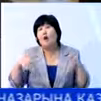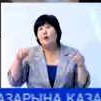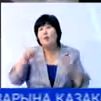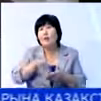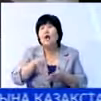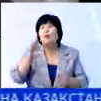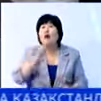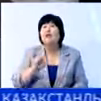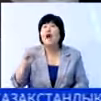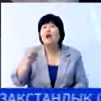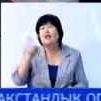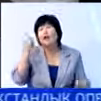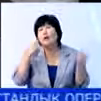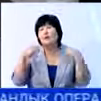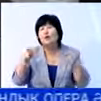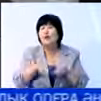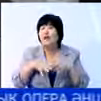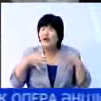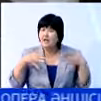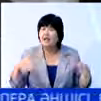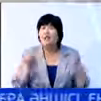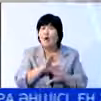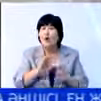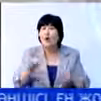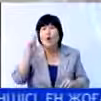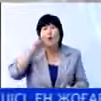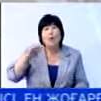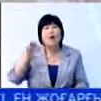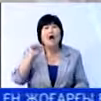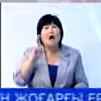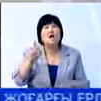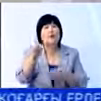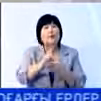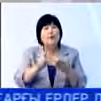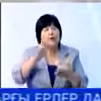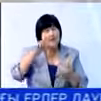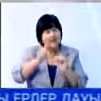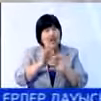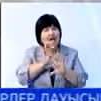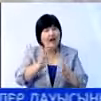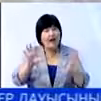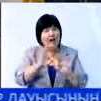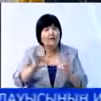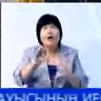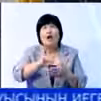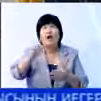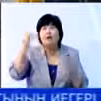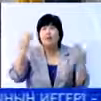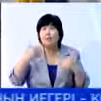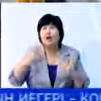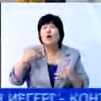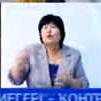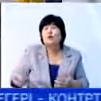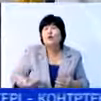Бақтыбай Айнабековтың шығармашылығы туралы кеңінен қозғалды. Оқушылар ақын өлеңдерін жатқа айтты. Қаламгердің болмысын,